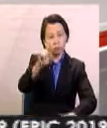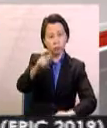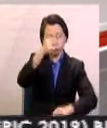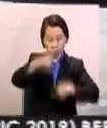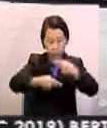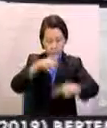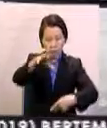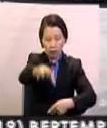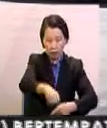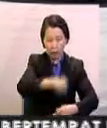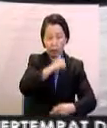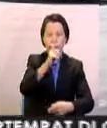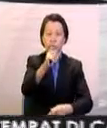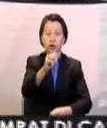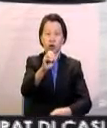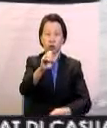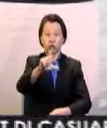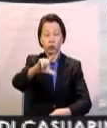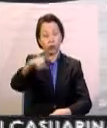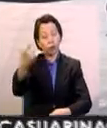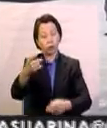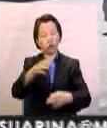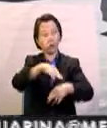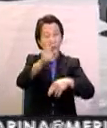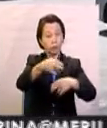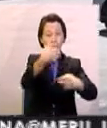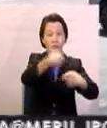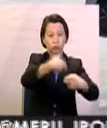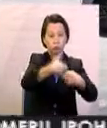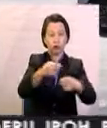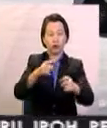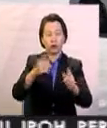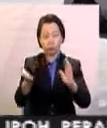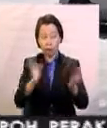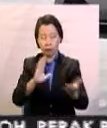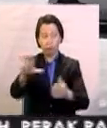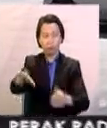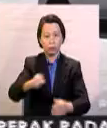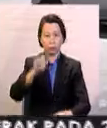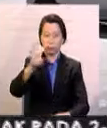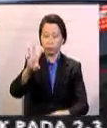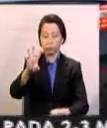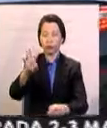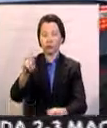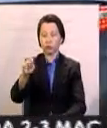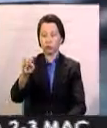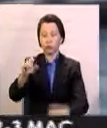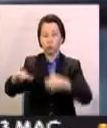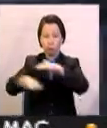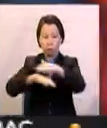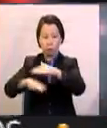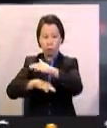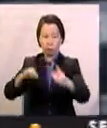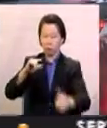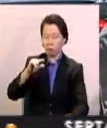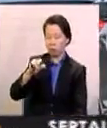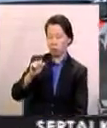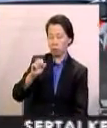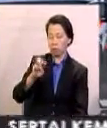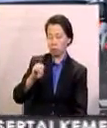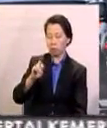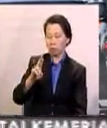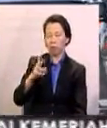proses pengambilalihan tol lain lebih rumit berbanding pengambilalihan 4 konsesi tol di bawah Gamuda Berhad